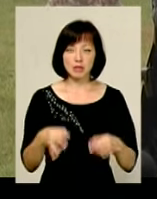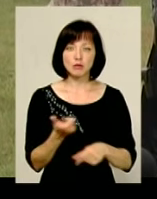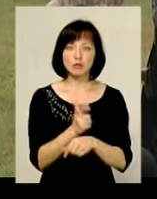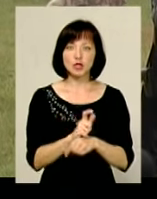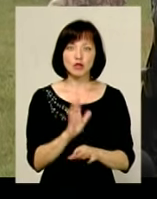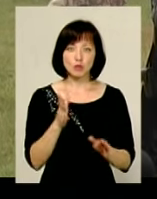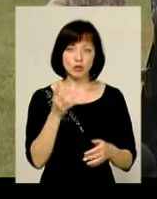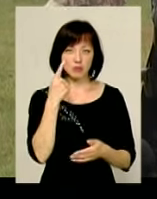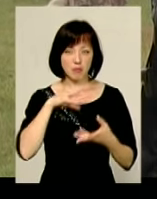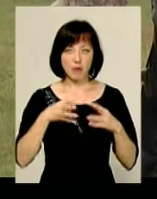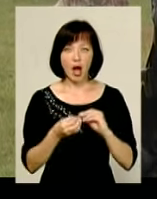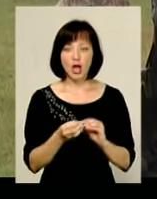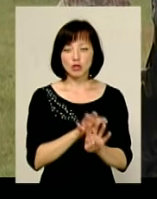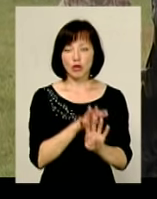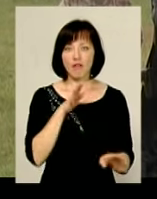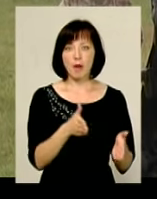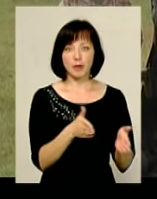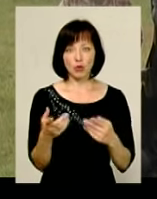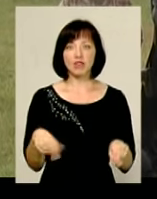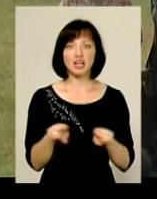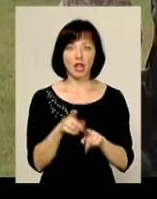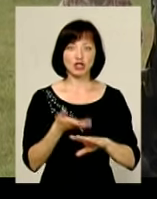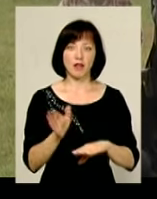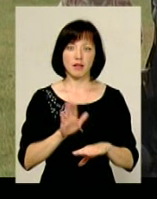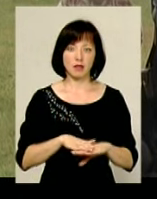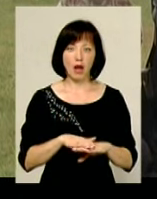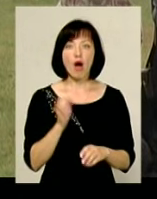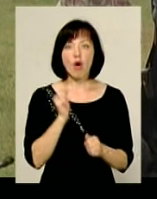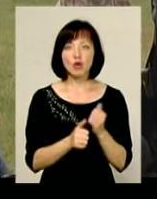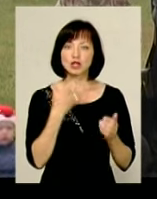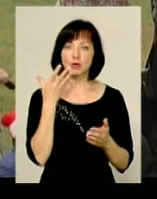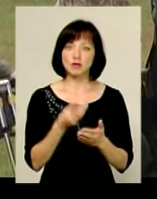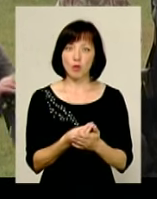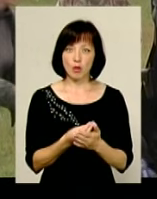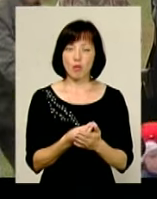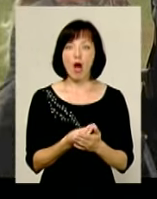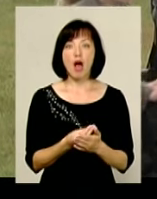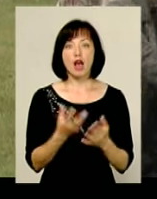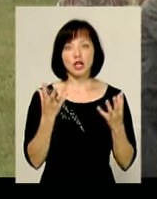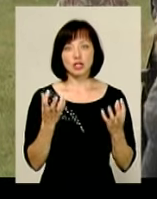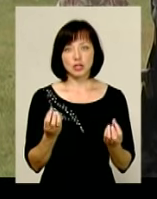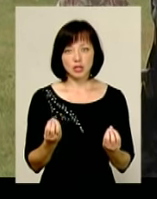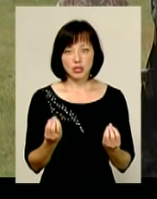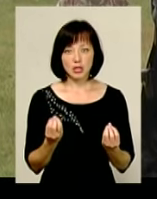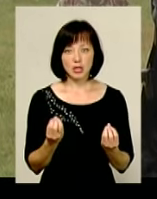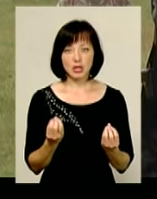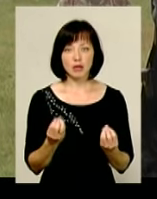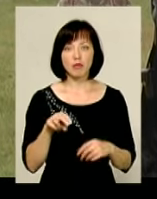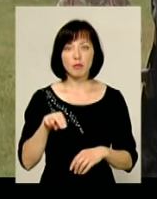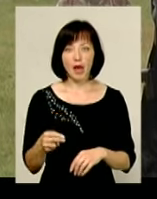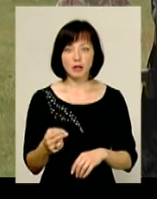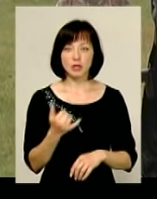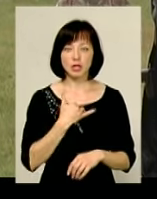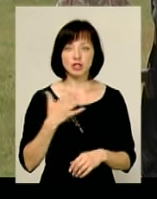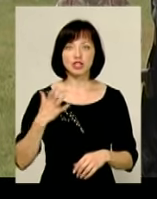оцінку будеш мати. Строєва підготовка теж складна. Кожен по-своєму складний. Ще в п'ятницю нас